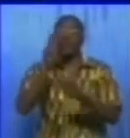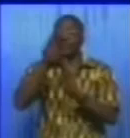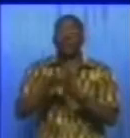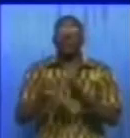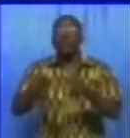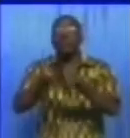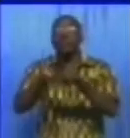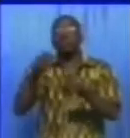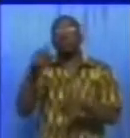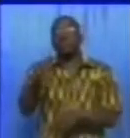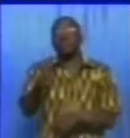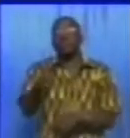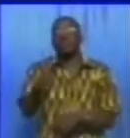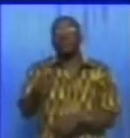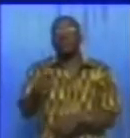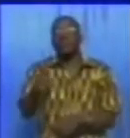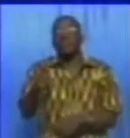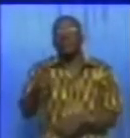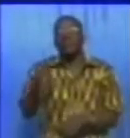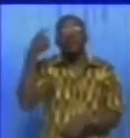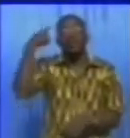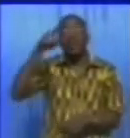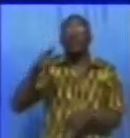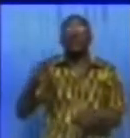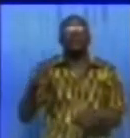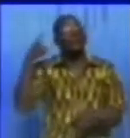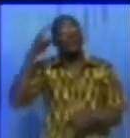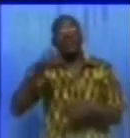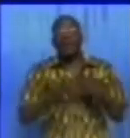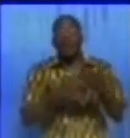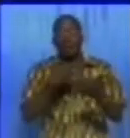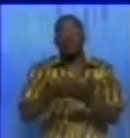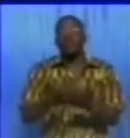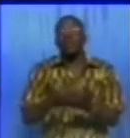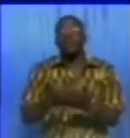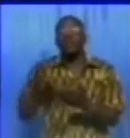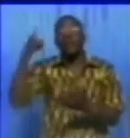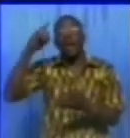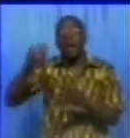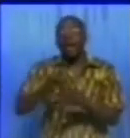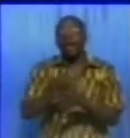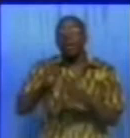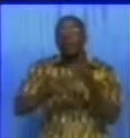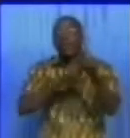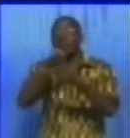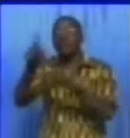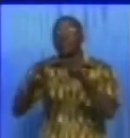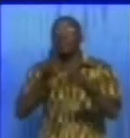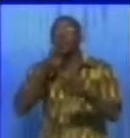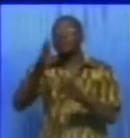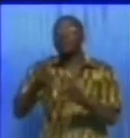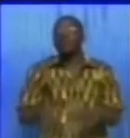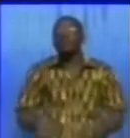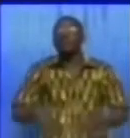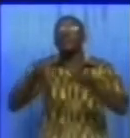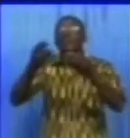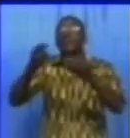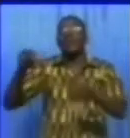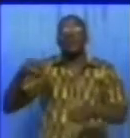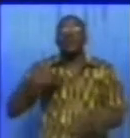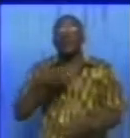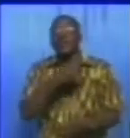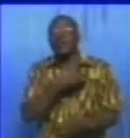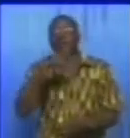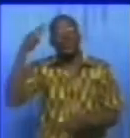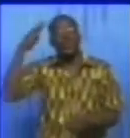lui. Pour joindre l'utile à l'agréable, les caravaniers de Affaires publiques se sont offerts des moments de détente